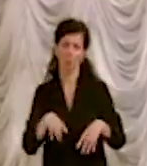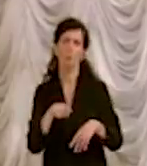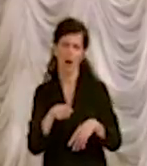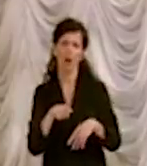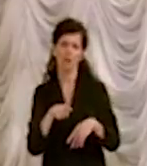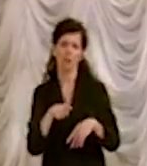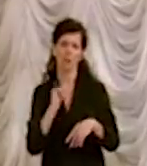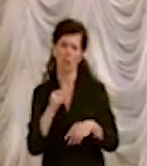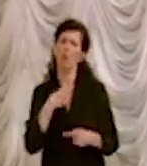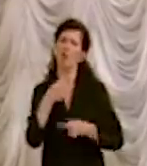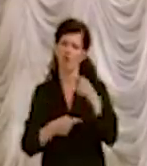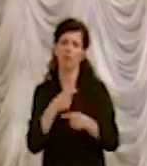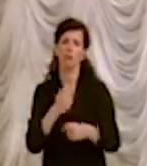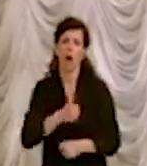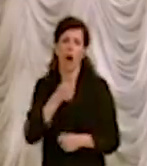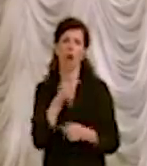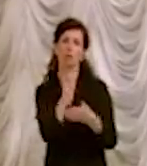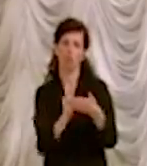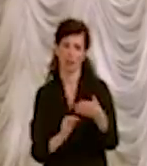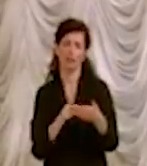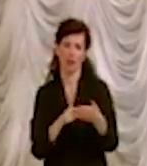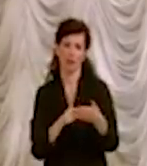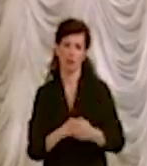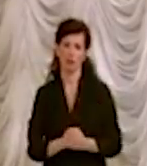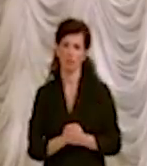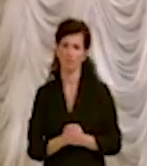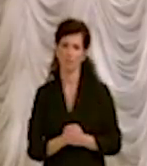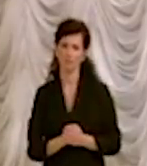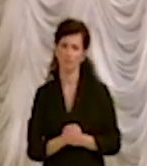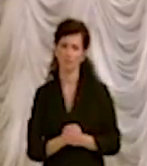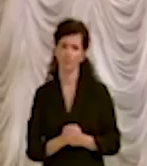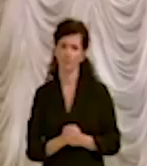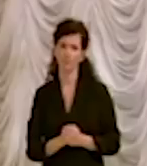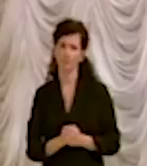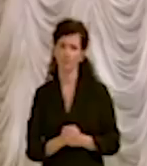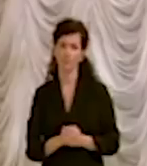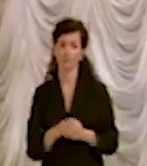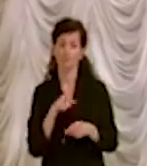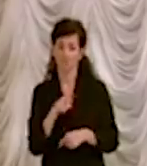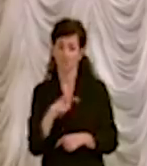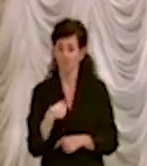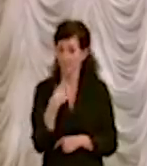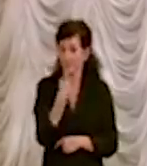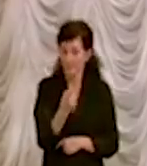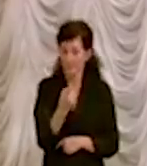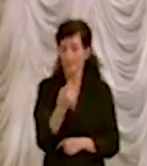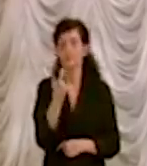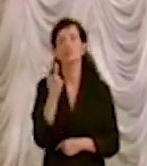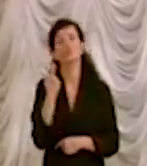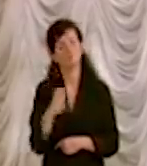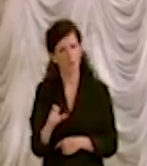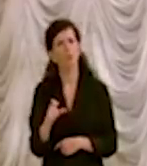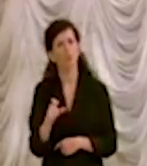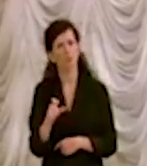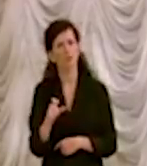regime dell'autocertificazione. Questo però, lo dico perché è indicativo